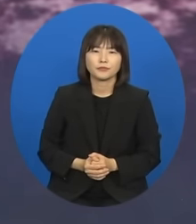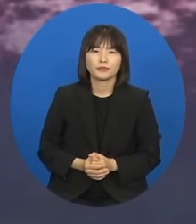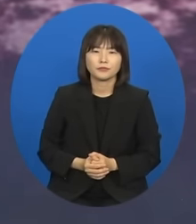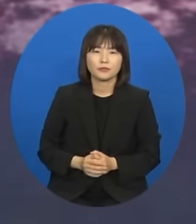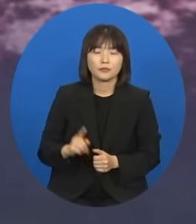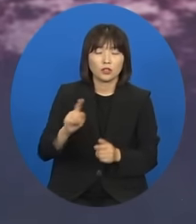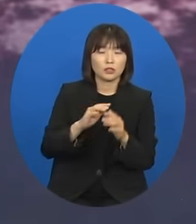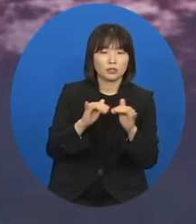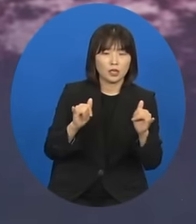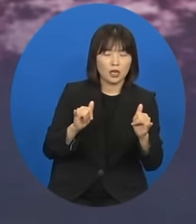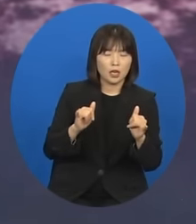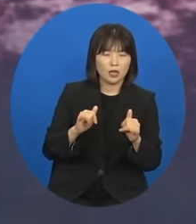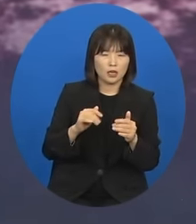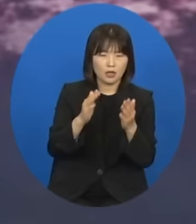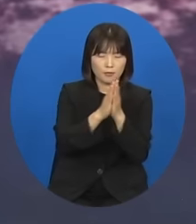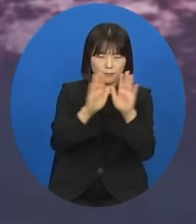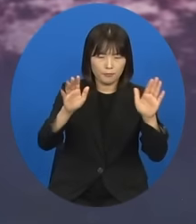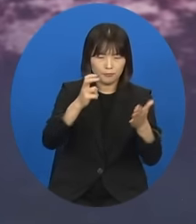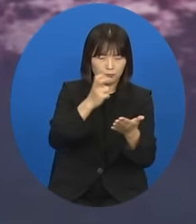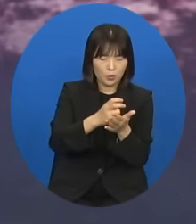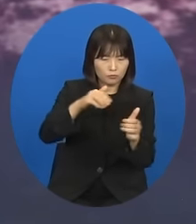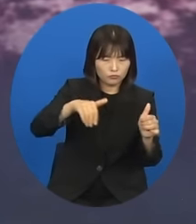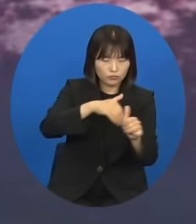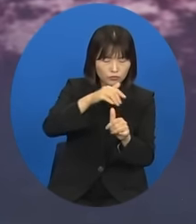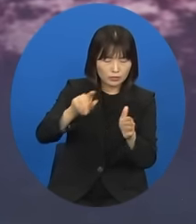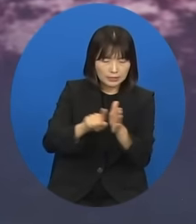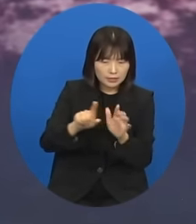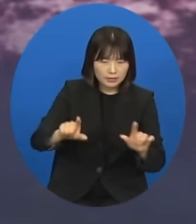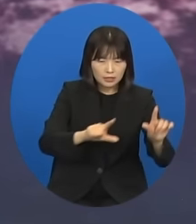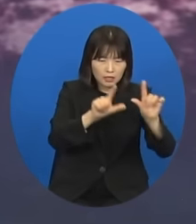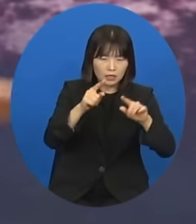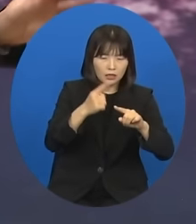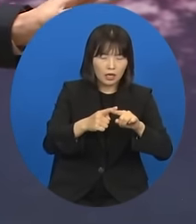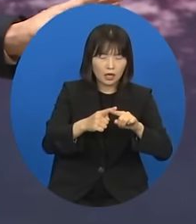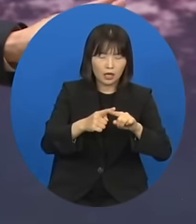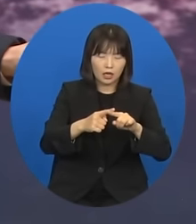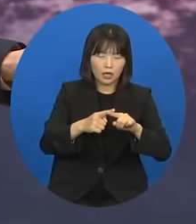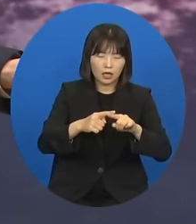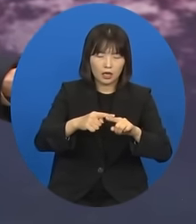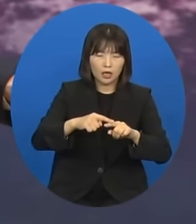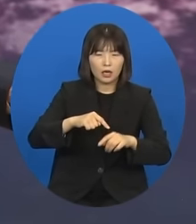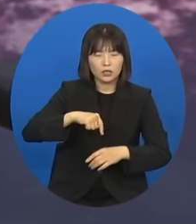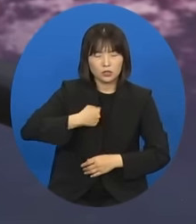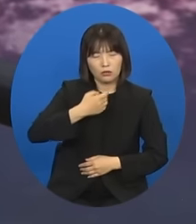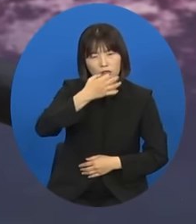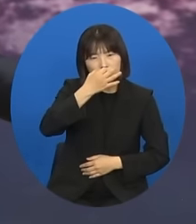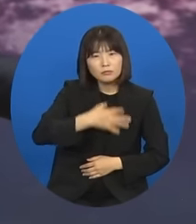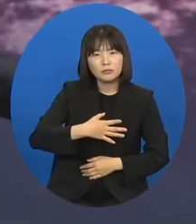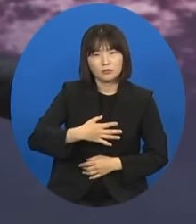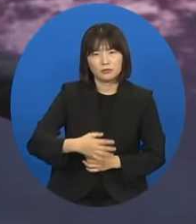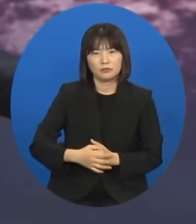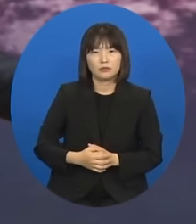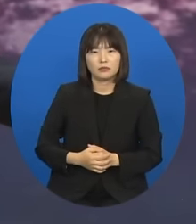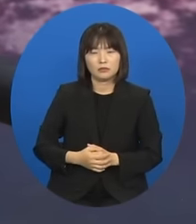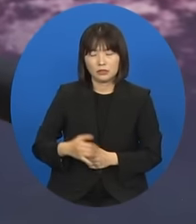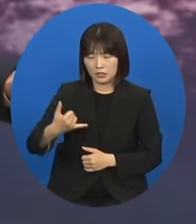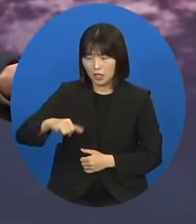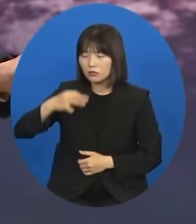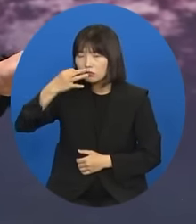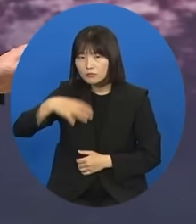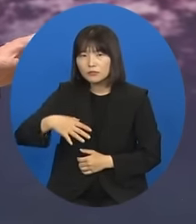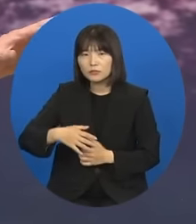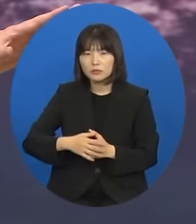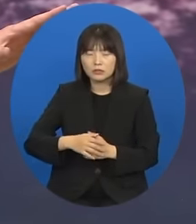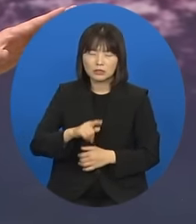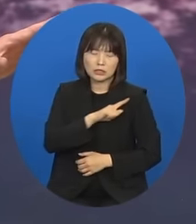율법적인 분위기에서 신앙생활 하다가 본인도 힘들었 그 자도 힘들지만 본인도 너무 힘든 거예 가장